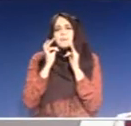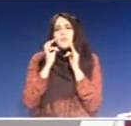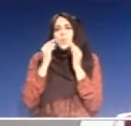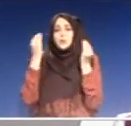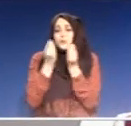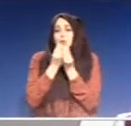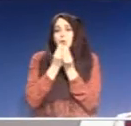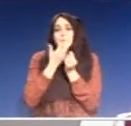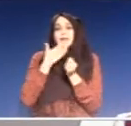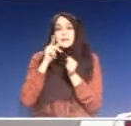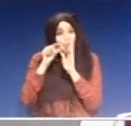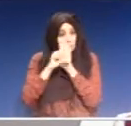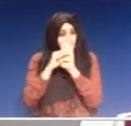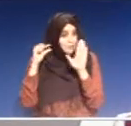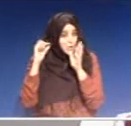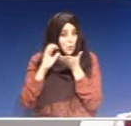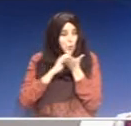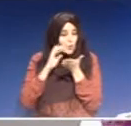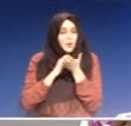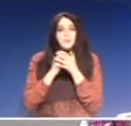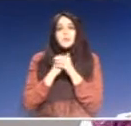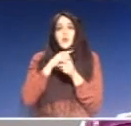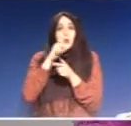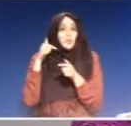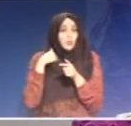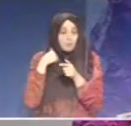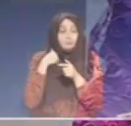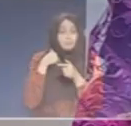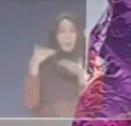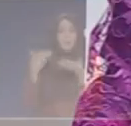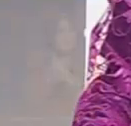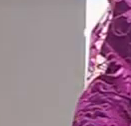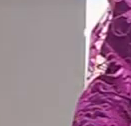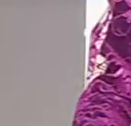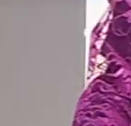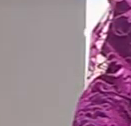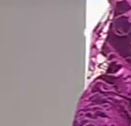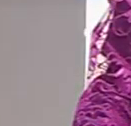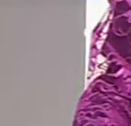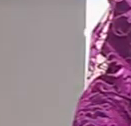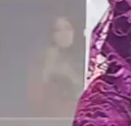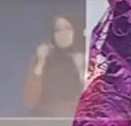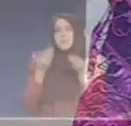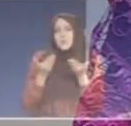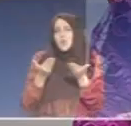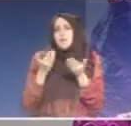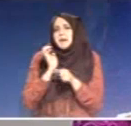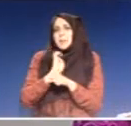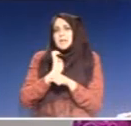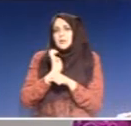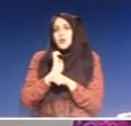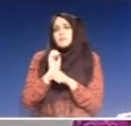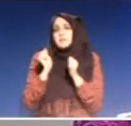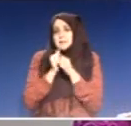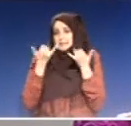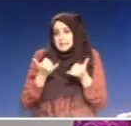الحكيم نعيش معها وتعيش معنا في وسط هذا الفضاء الإعلامي لقناة القرآن الكريم.